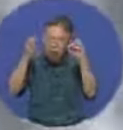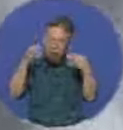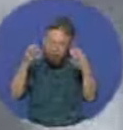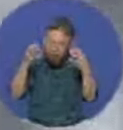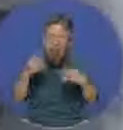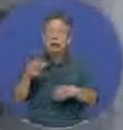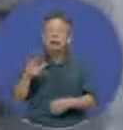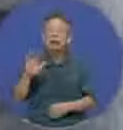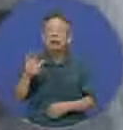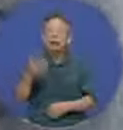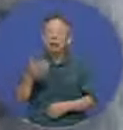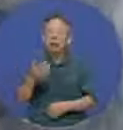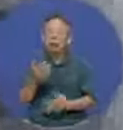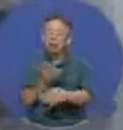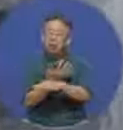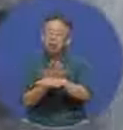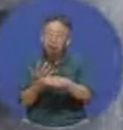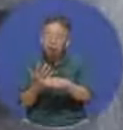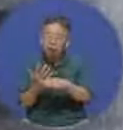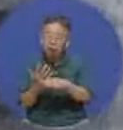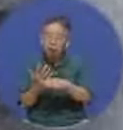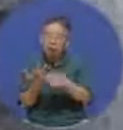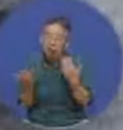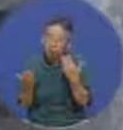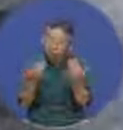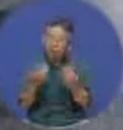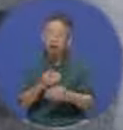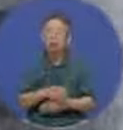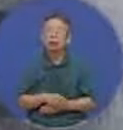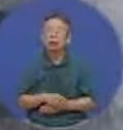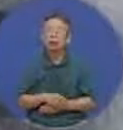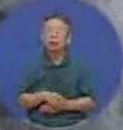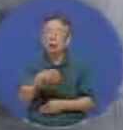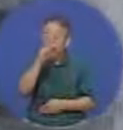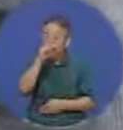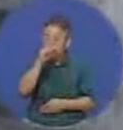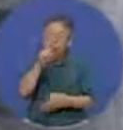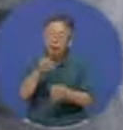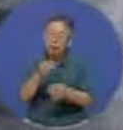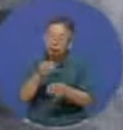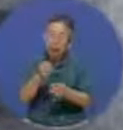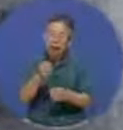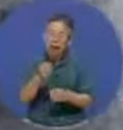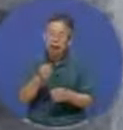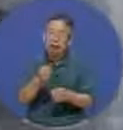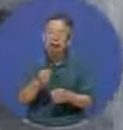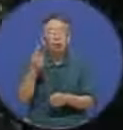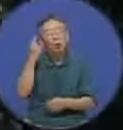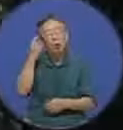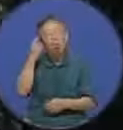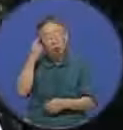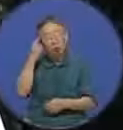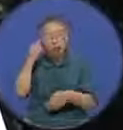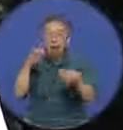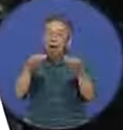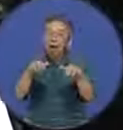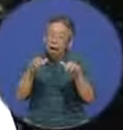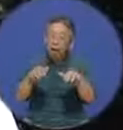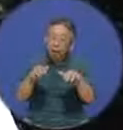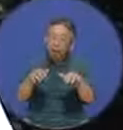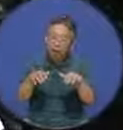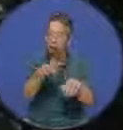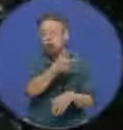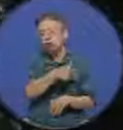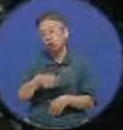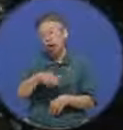けれども、はい、すごく緑が濃くて、はい、いい日だったんじゃないかなと思ってます。雨も、雨の